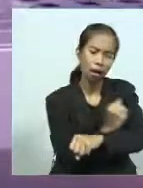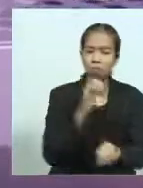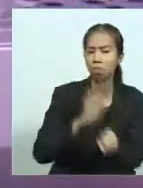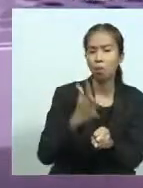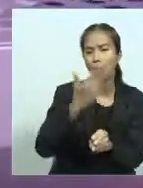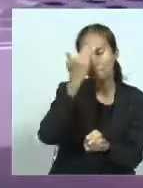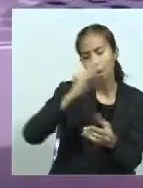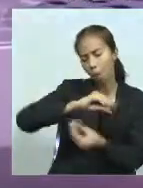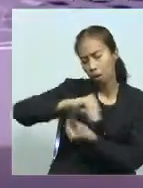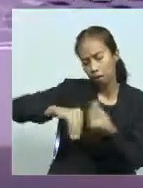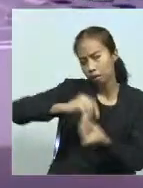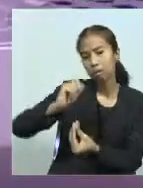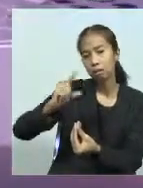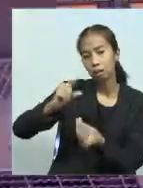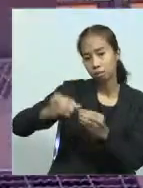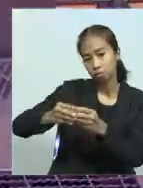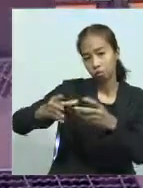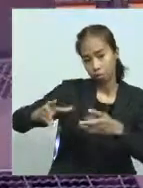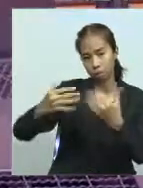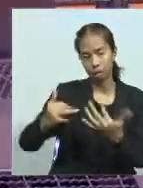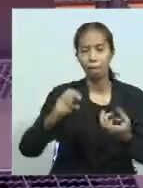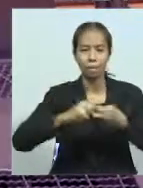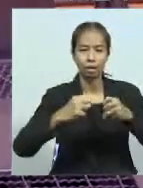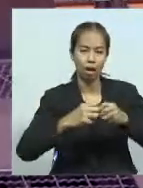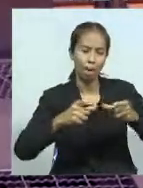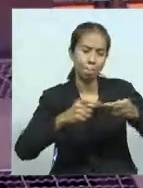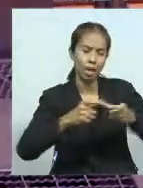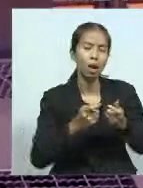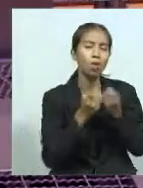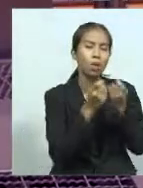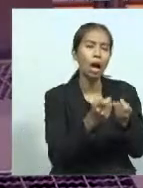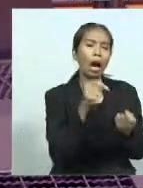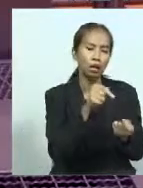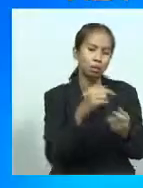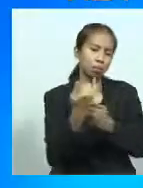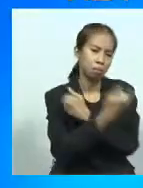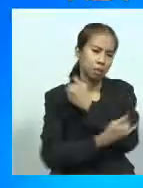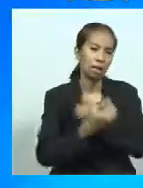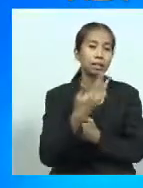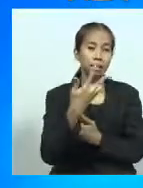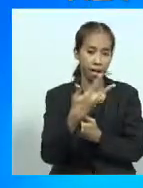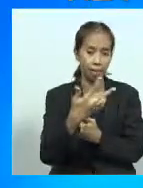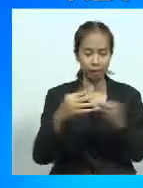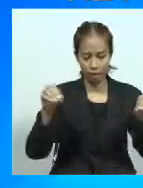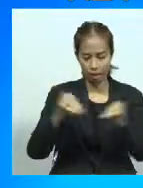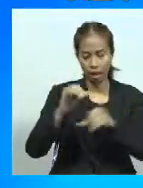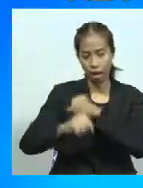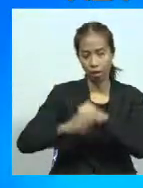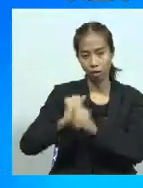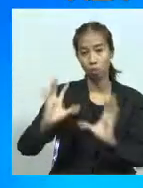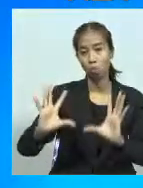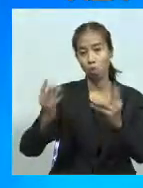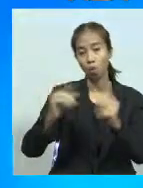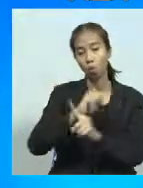ฐกิจรวมทั้งปัญหาใบอนุญาตทำงานของแรงงานต่างด้าว3สัญชาติที่จะหมดอายุในวันที่1พฤ